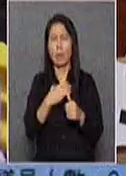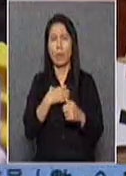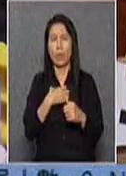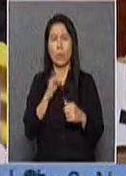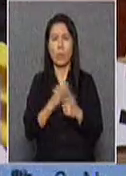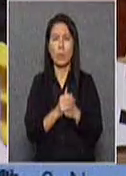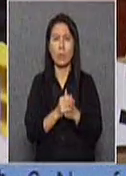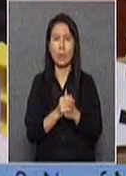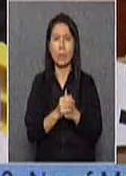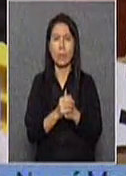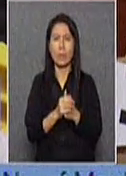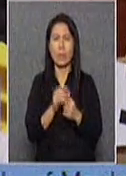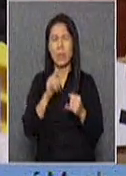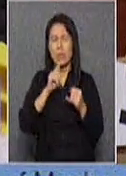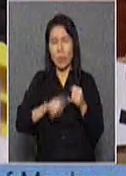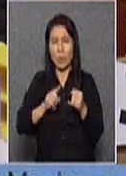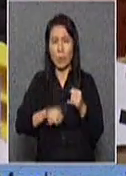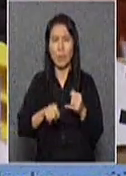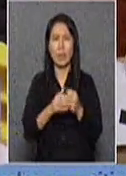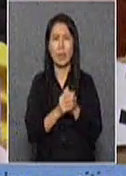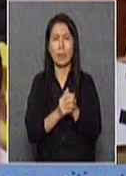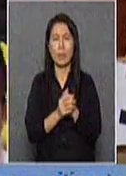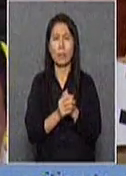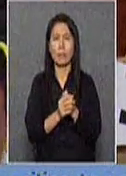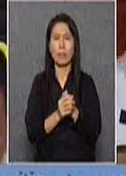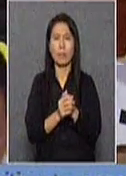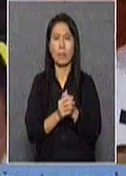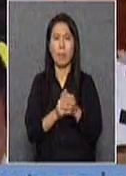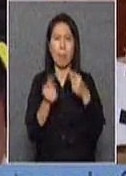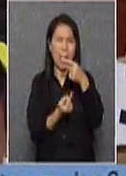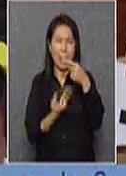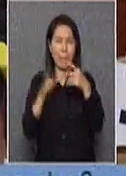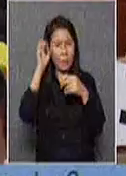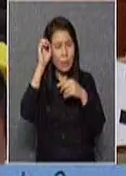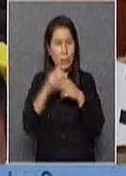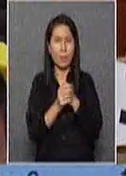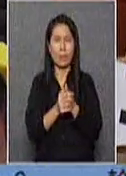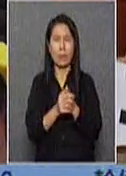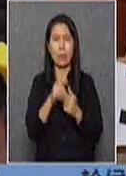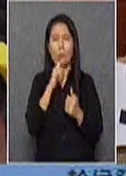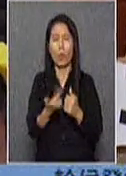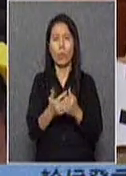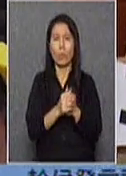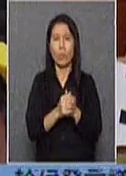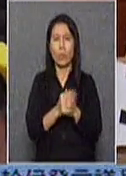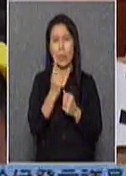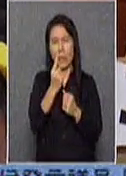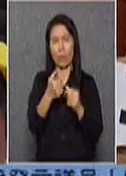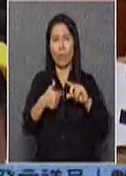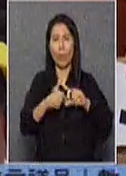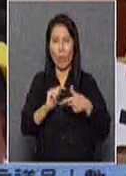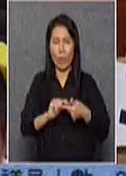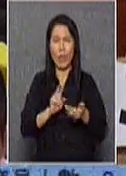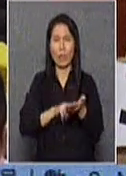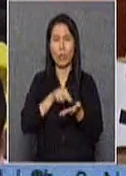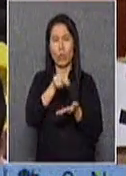就說、那些人臨尾呢即是、整個萬的意見和很多呢是一個的程式的信件。